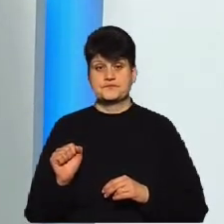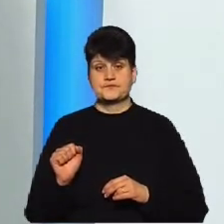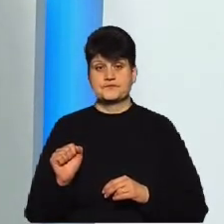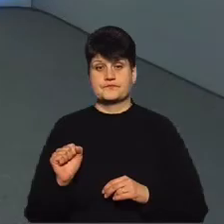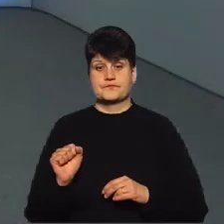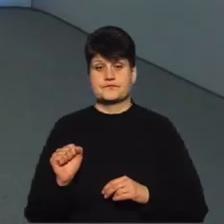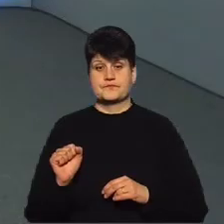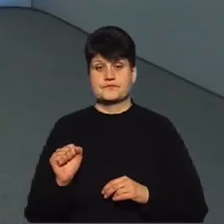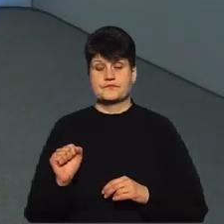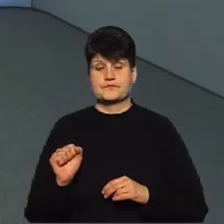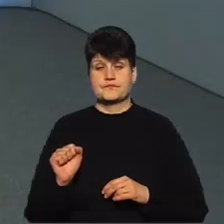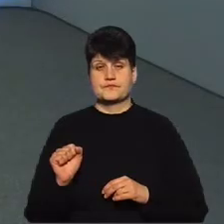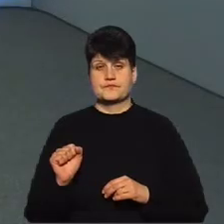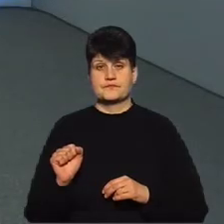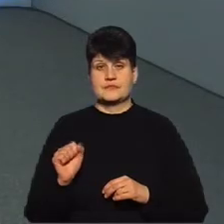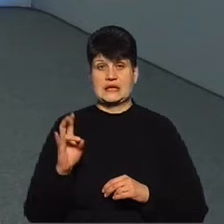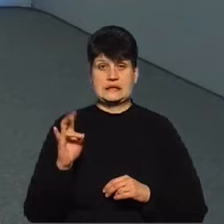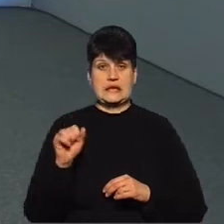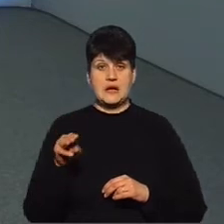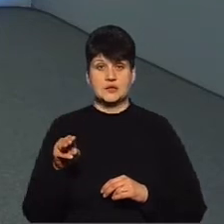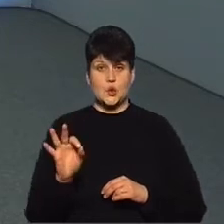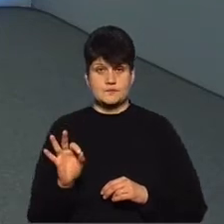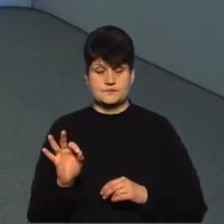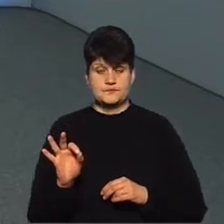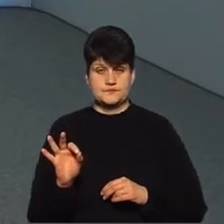за НАТО,